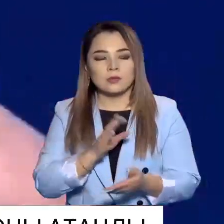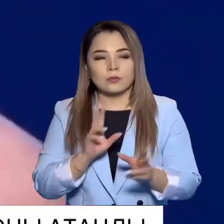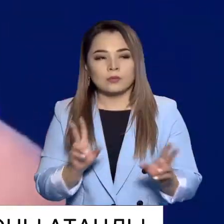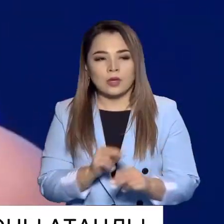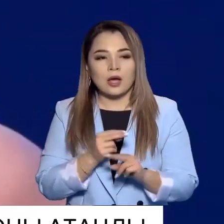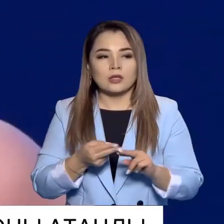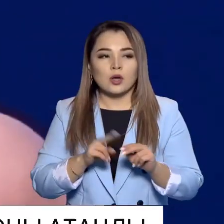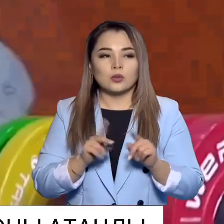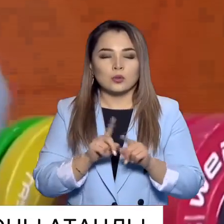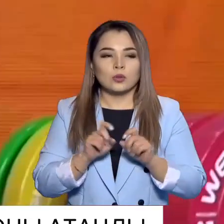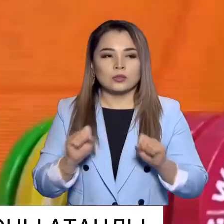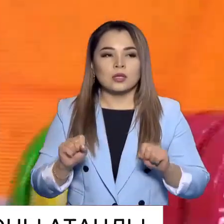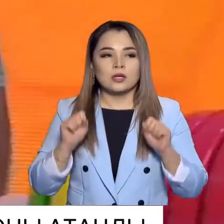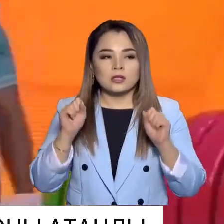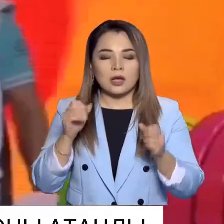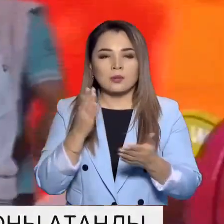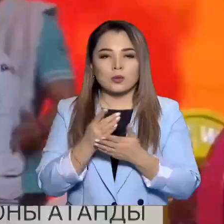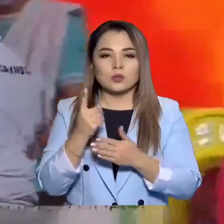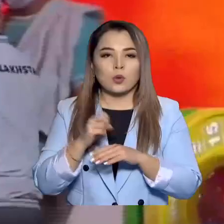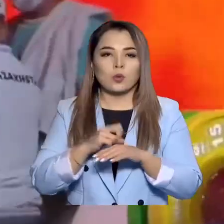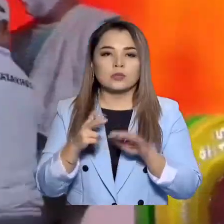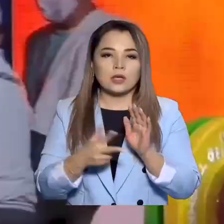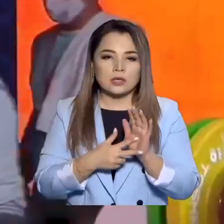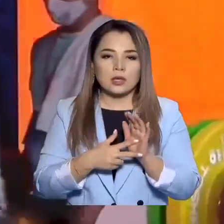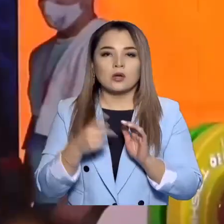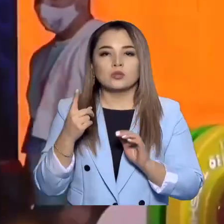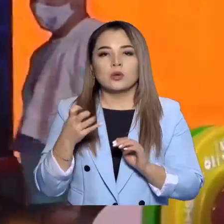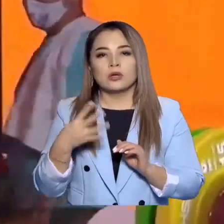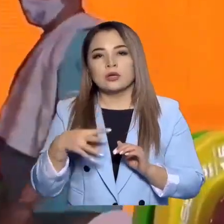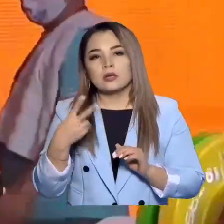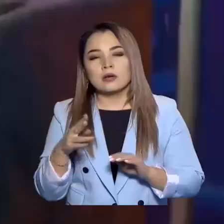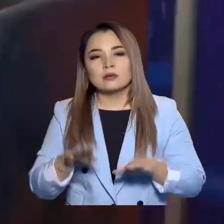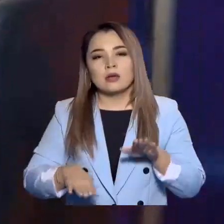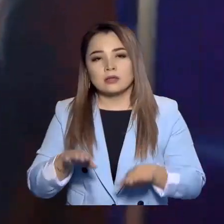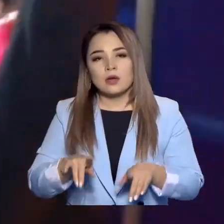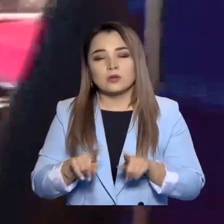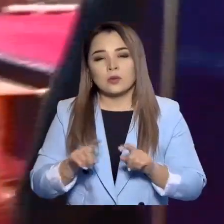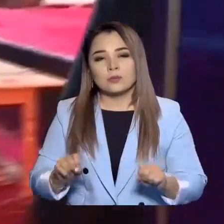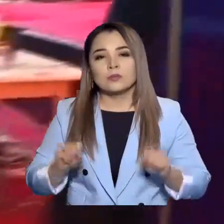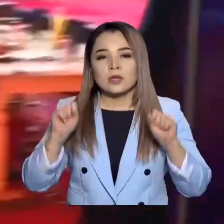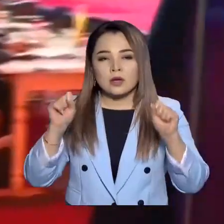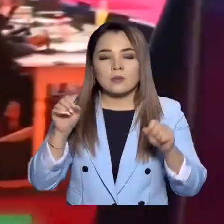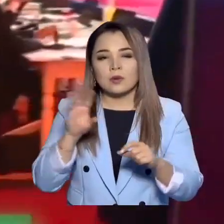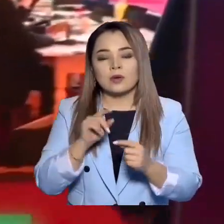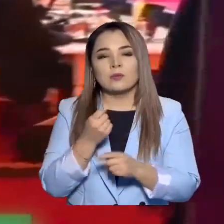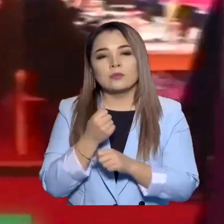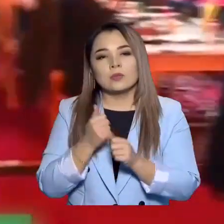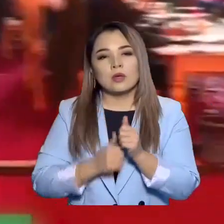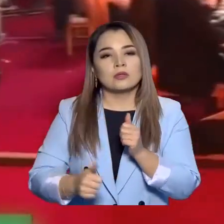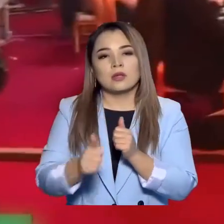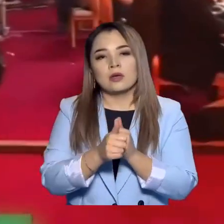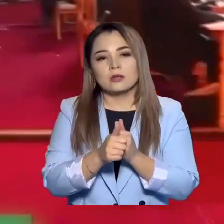Жұлқа көтеруден 118 келіні, серпе көтеруден 142 келіні еңсеріп, бүкіл қарсыласын басып